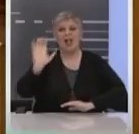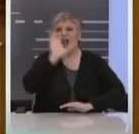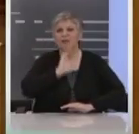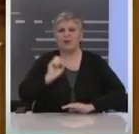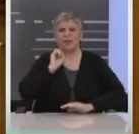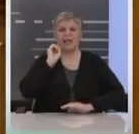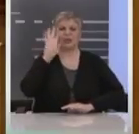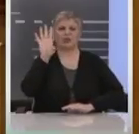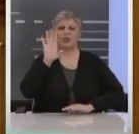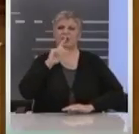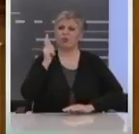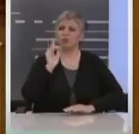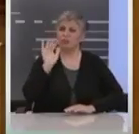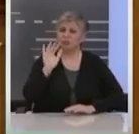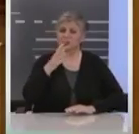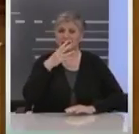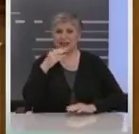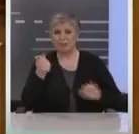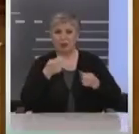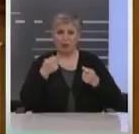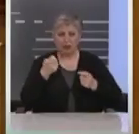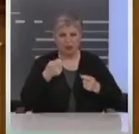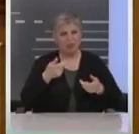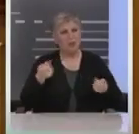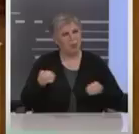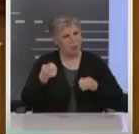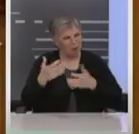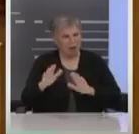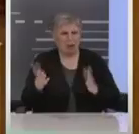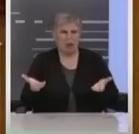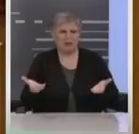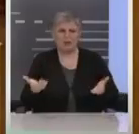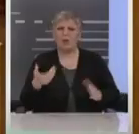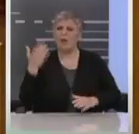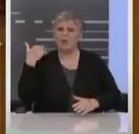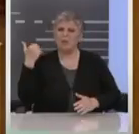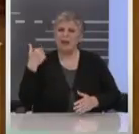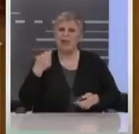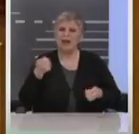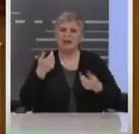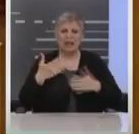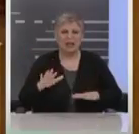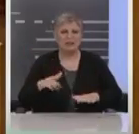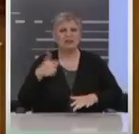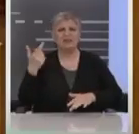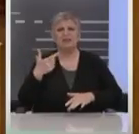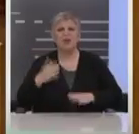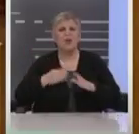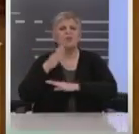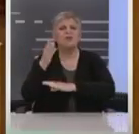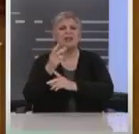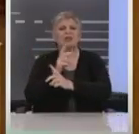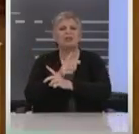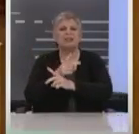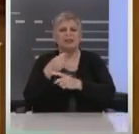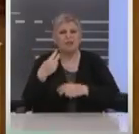ξανακάνει. Μαθαίνω ότι στέλνετε φίλους και συμβούλους στο εξωτερικό προκειμένου να